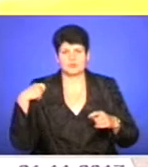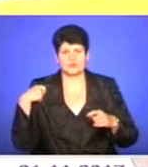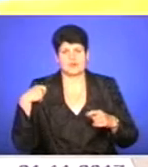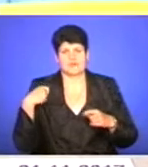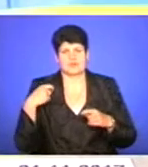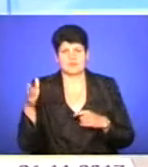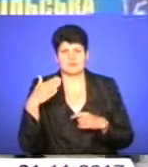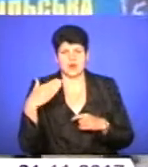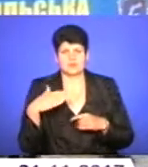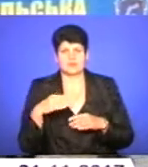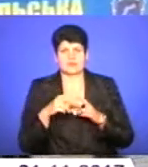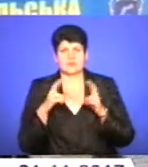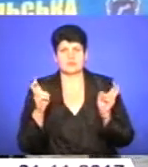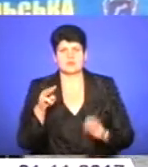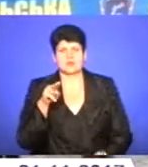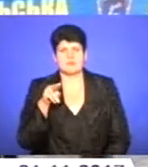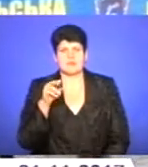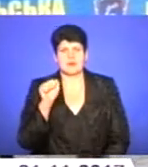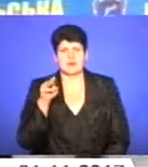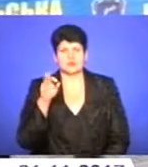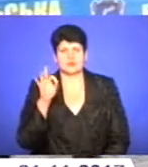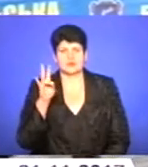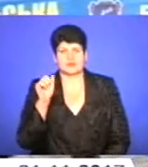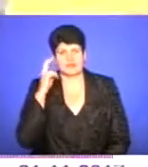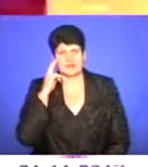Києві. Юлія Валах, Андрій Бодак, Вісті ТТБ.